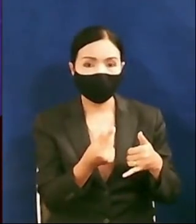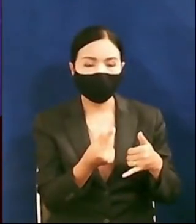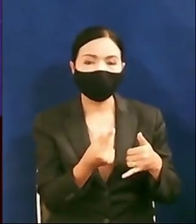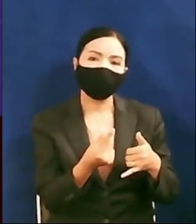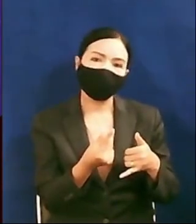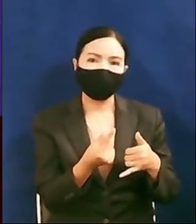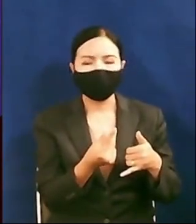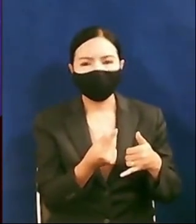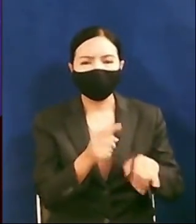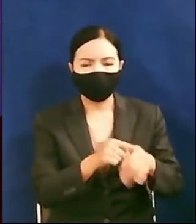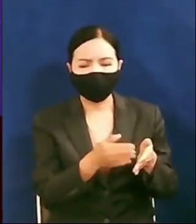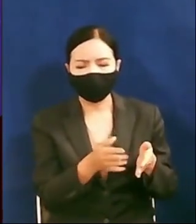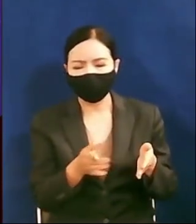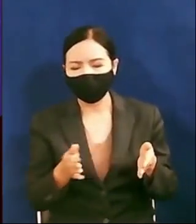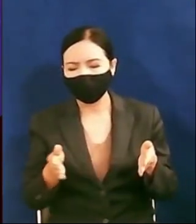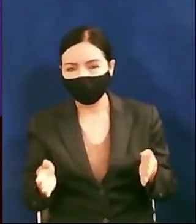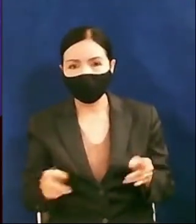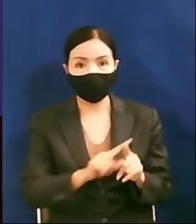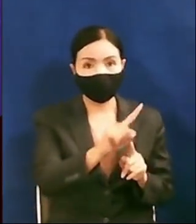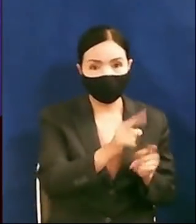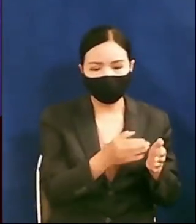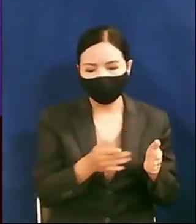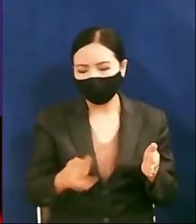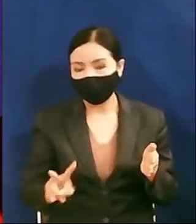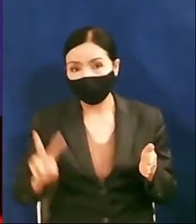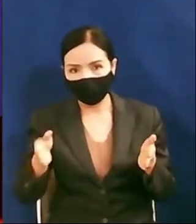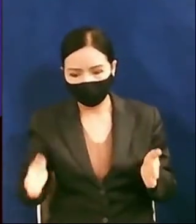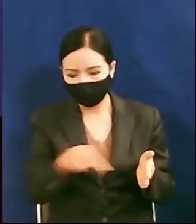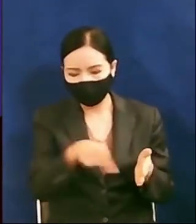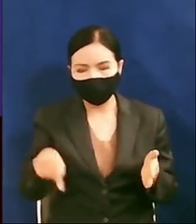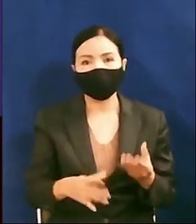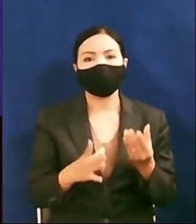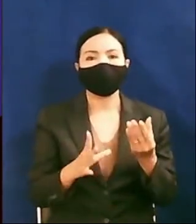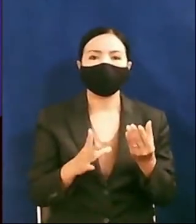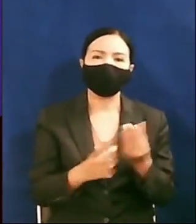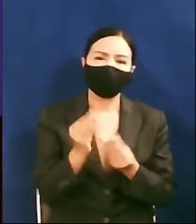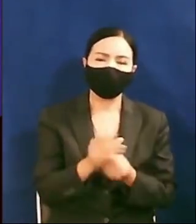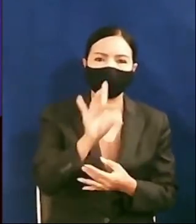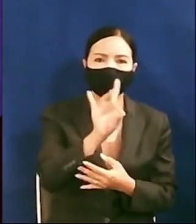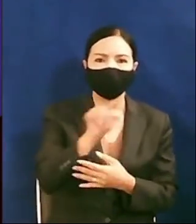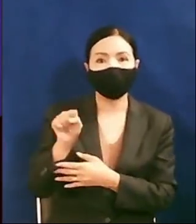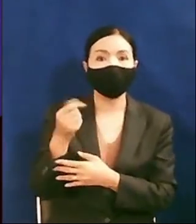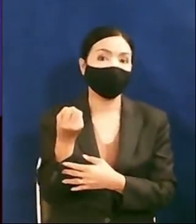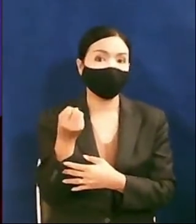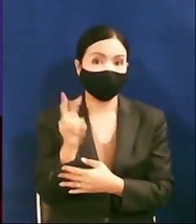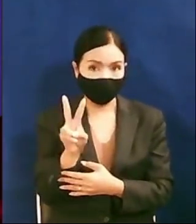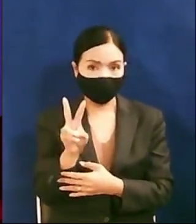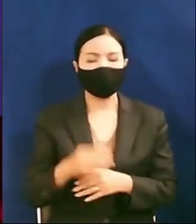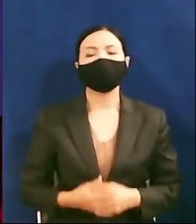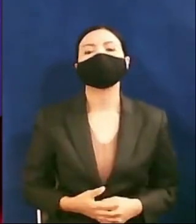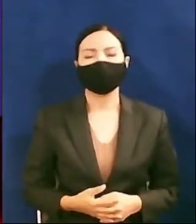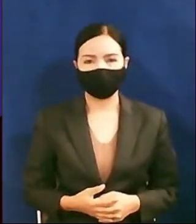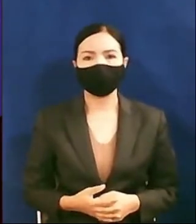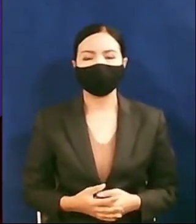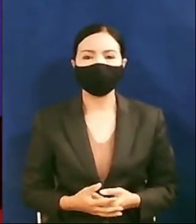ที่มีระยะห่างกันเข็ม1และเข็ม2เนี่ย8ถึง12สัปดาห์นะครับที่ผ่านมา